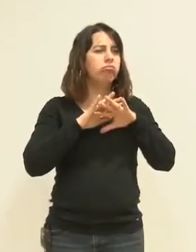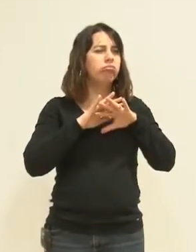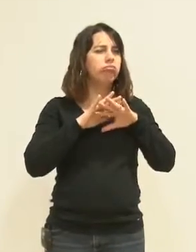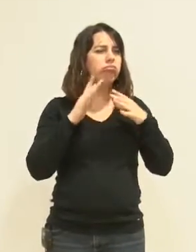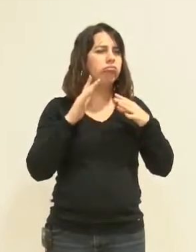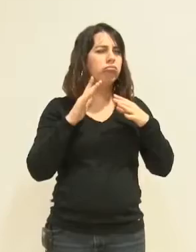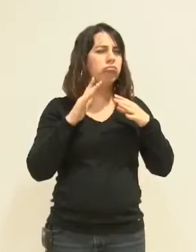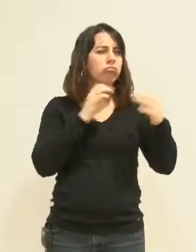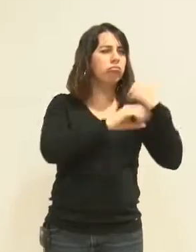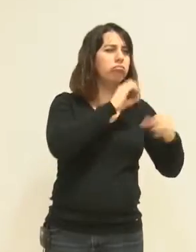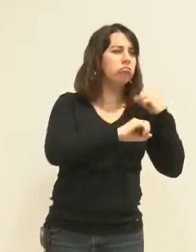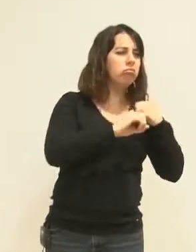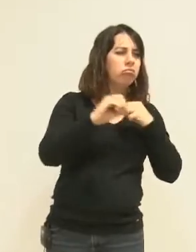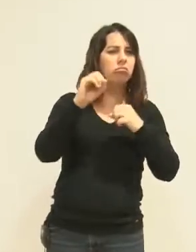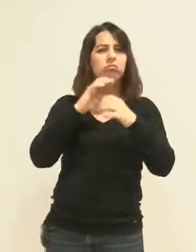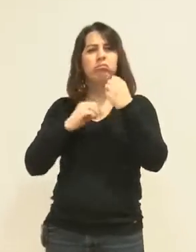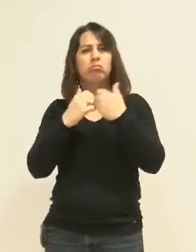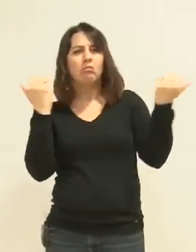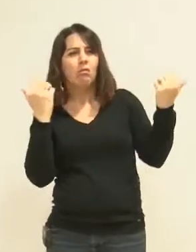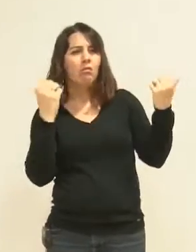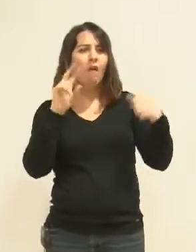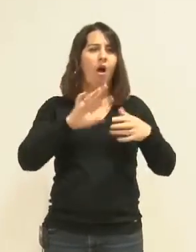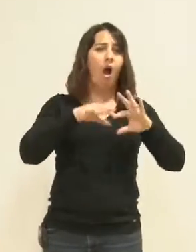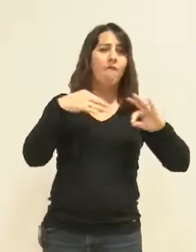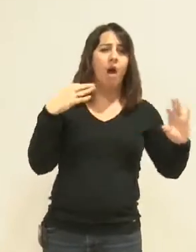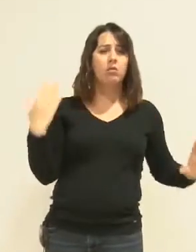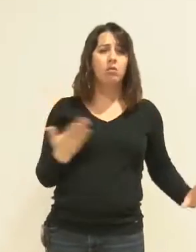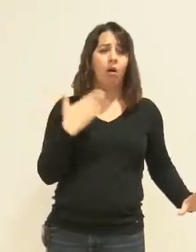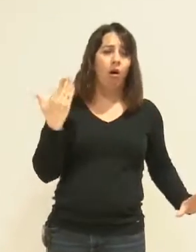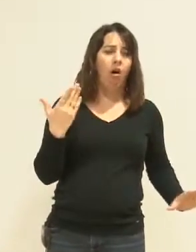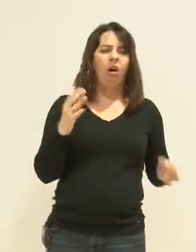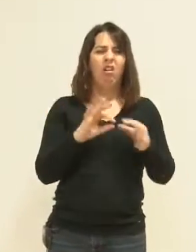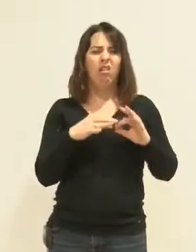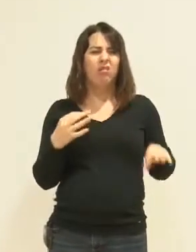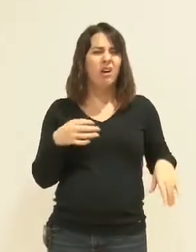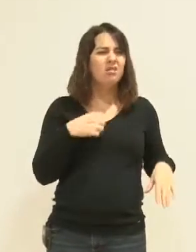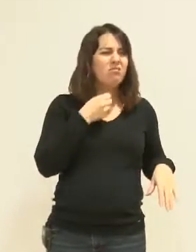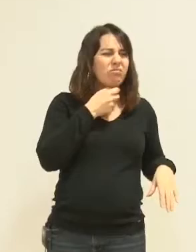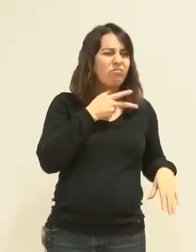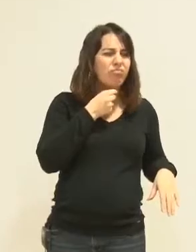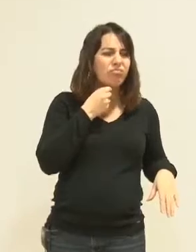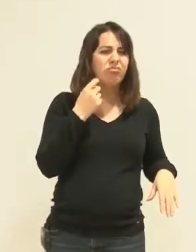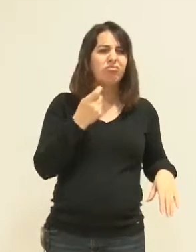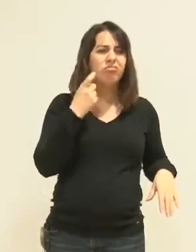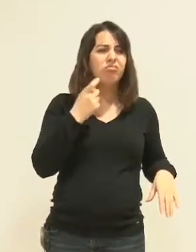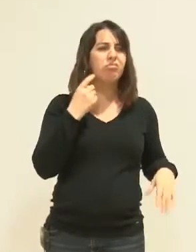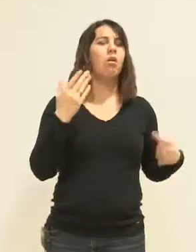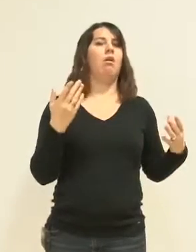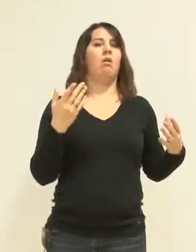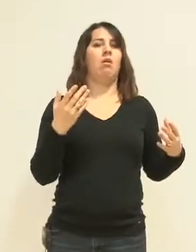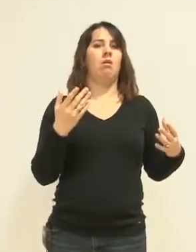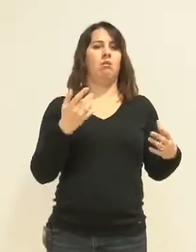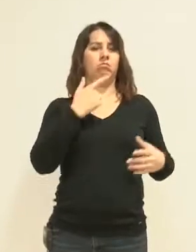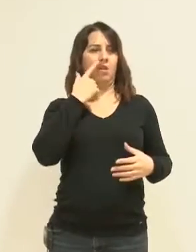tout et son contraire, des paraphrases interminables et des tournures de phrases qui me laissent aussi perplexe. C'est à croire qu'on veut noyer